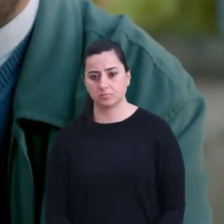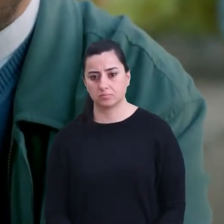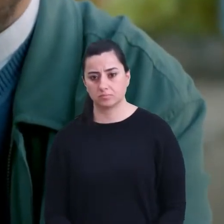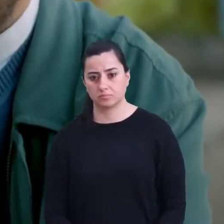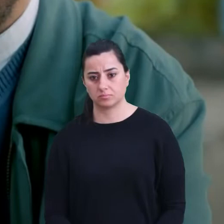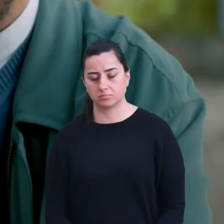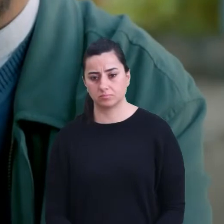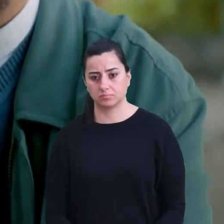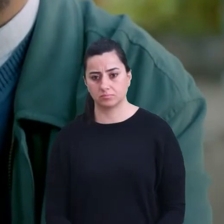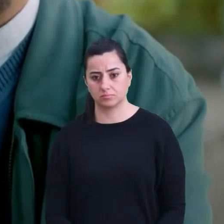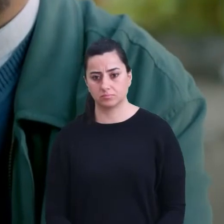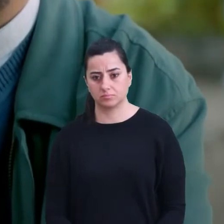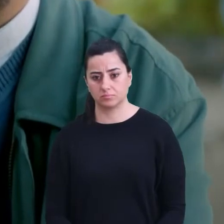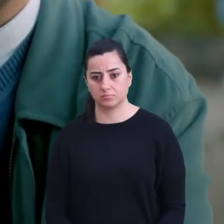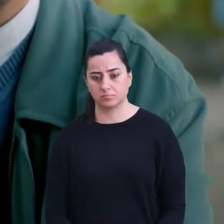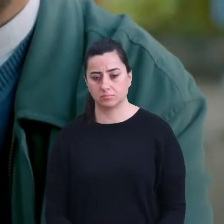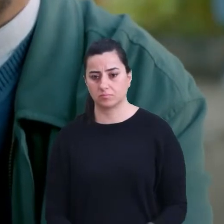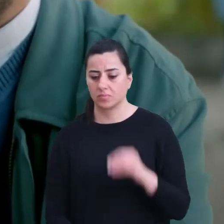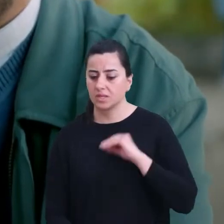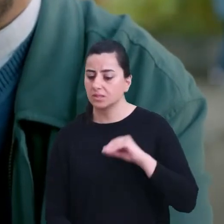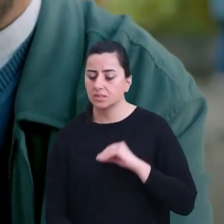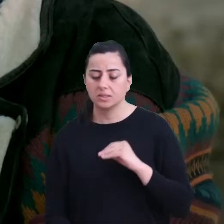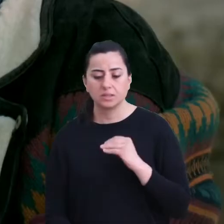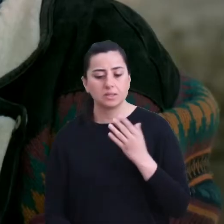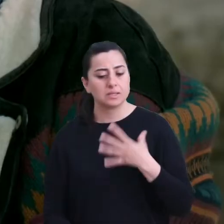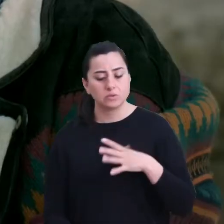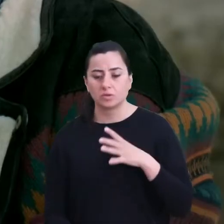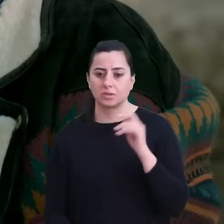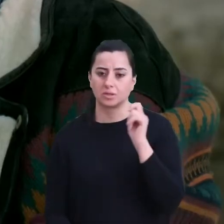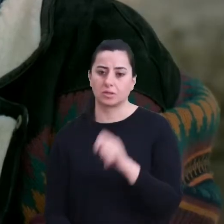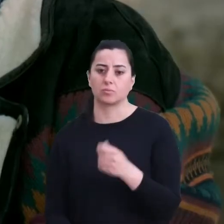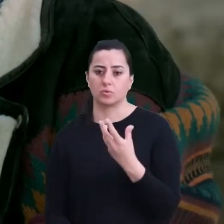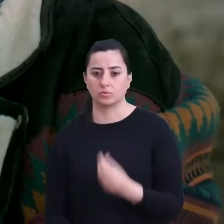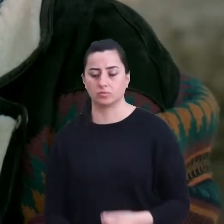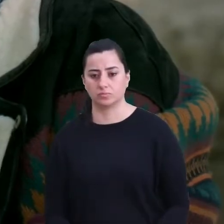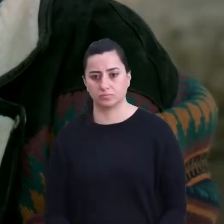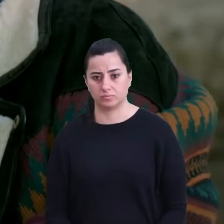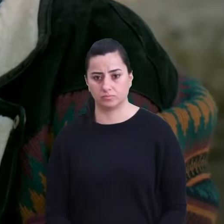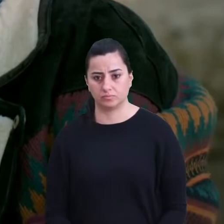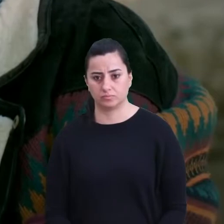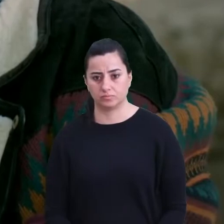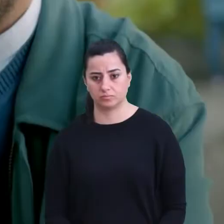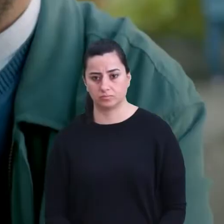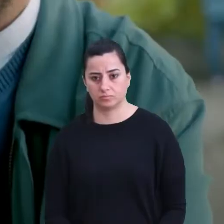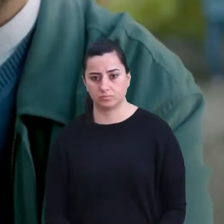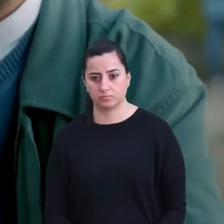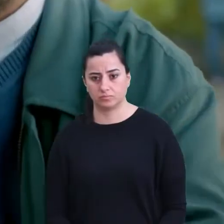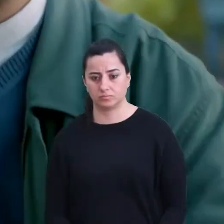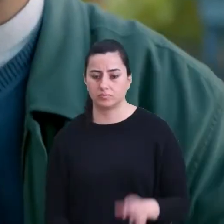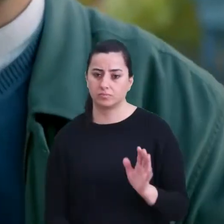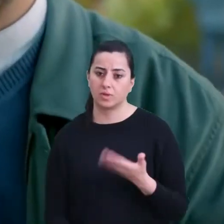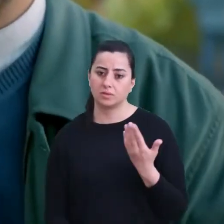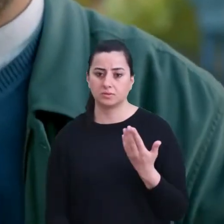Başı önünde eğik. İçinden nasıl geliyorsa öyle davranır be Süleyman.